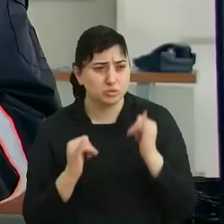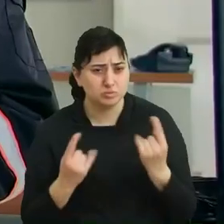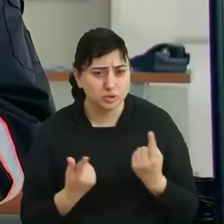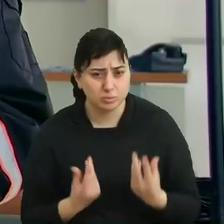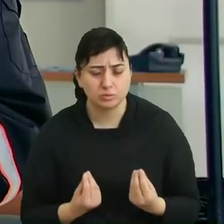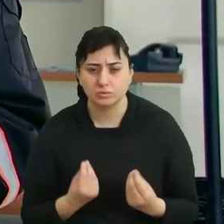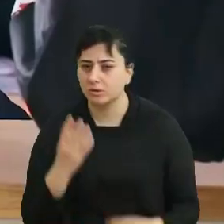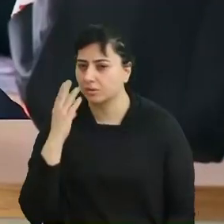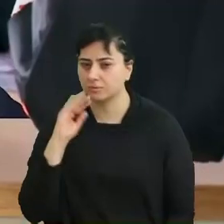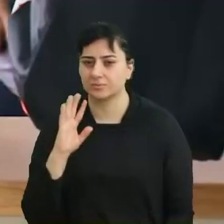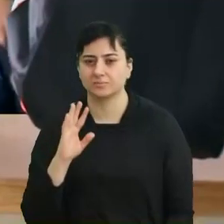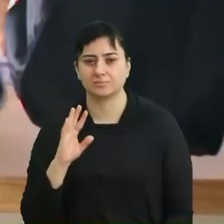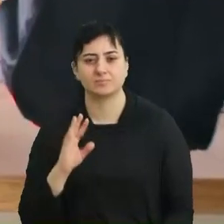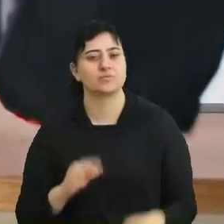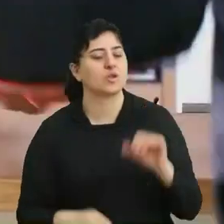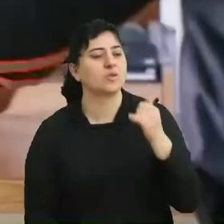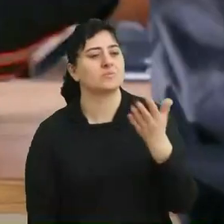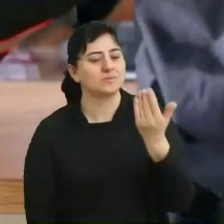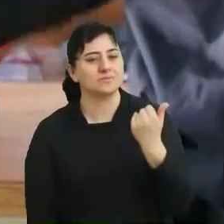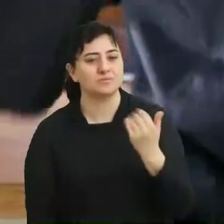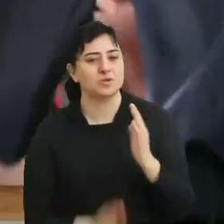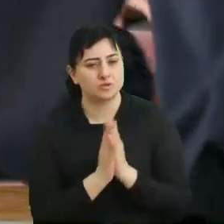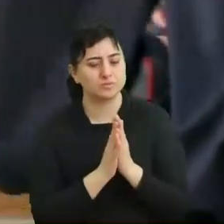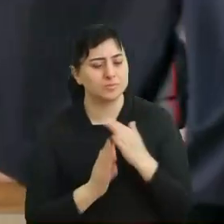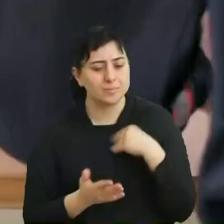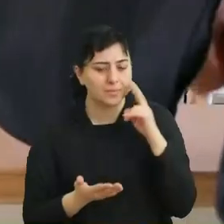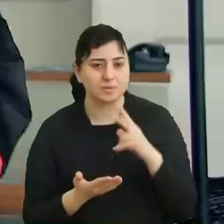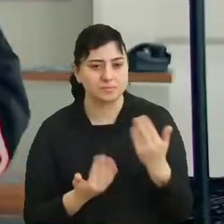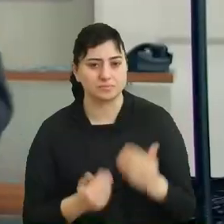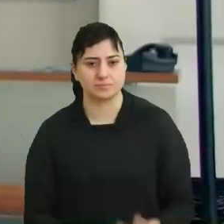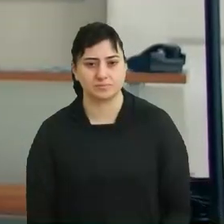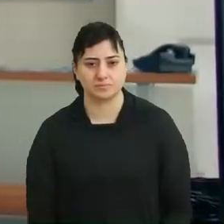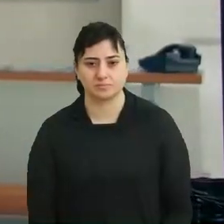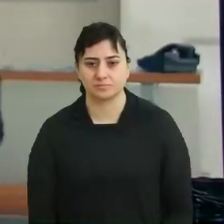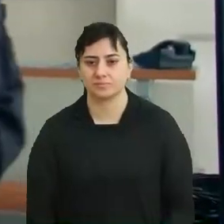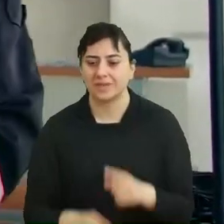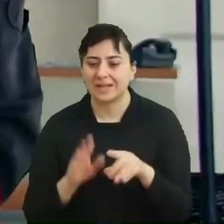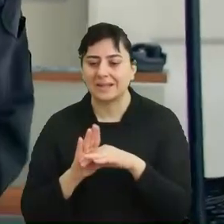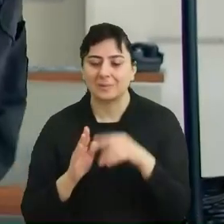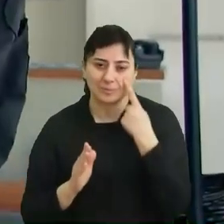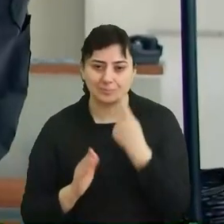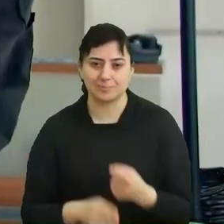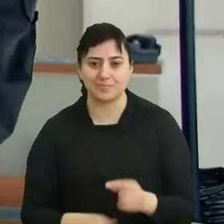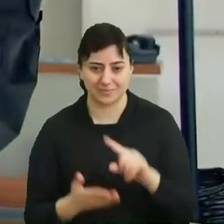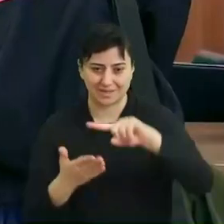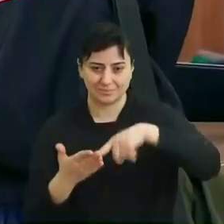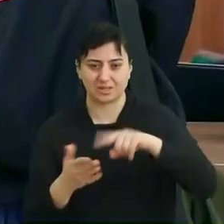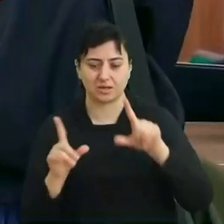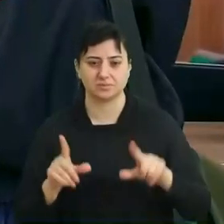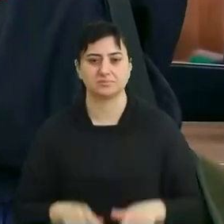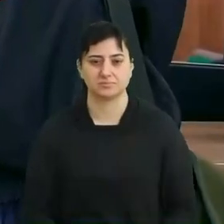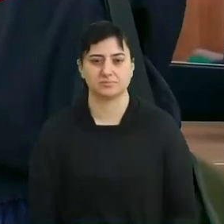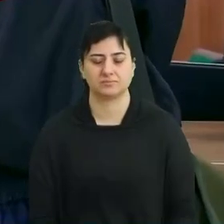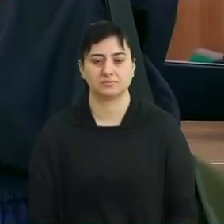oldu? Anlamadım. Önemli değil, bir şey. Özür dilerim, ben alayım kutuyu. Kimliğinizi görebilir miyim? Bir de şuraya imza atıyorsunuz.